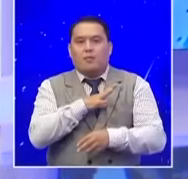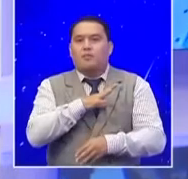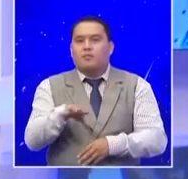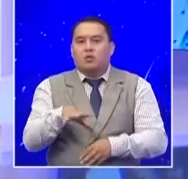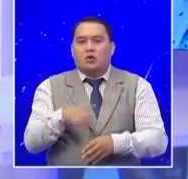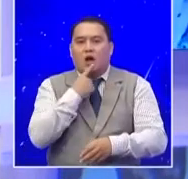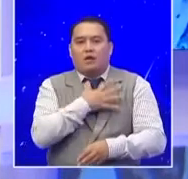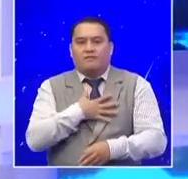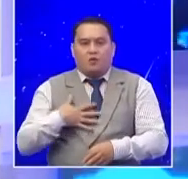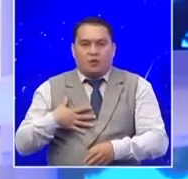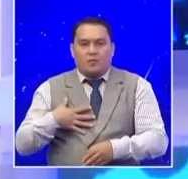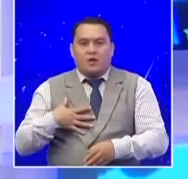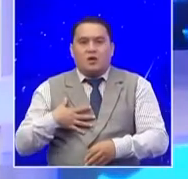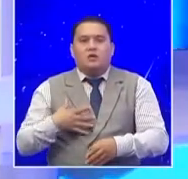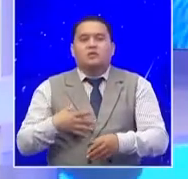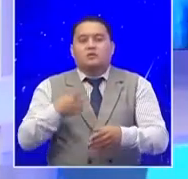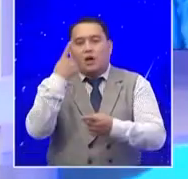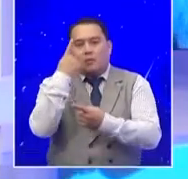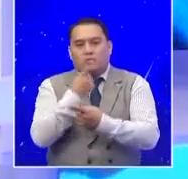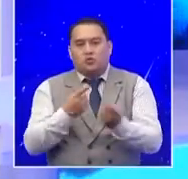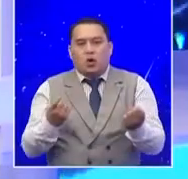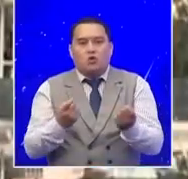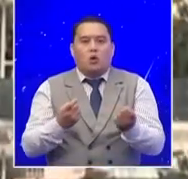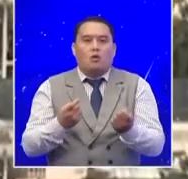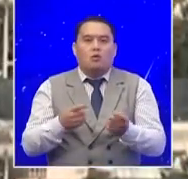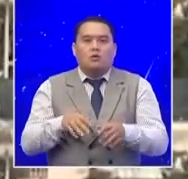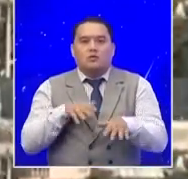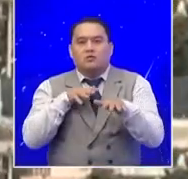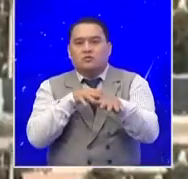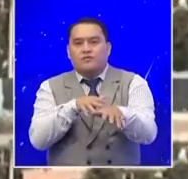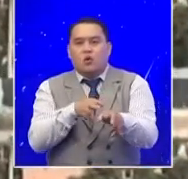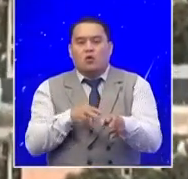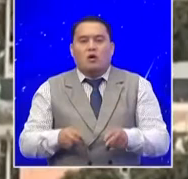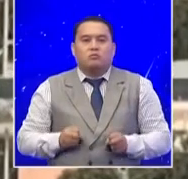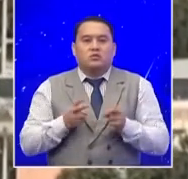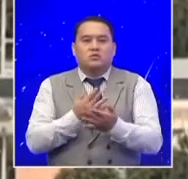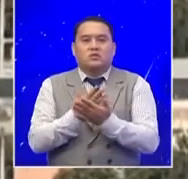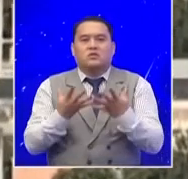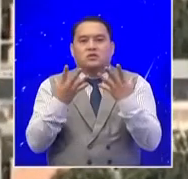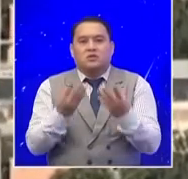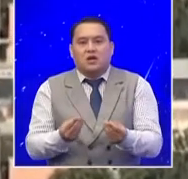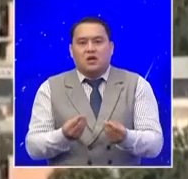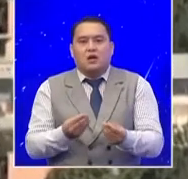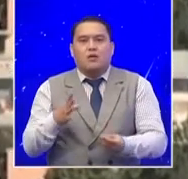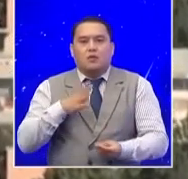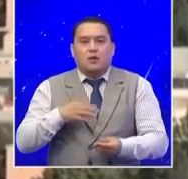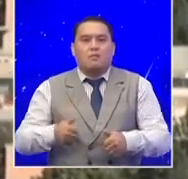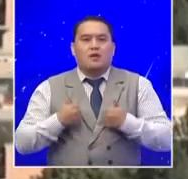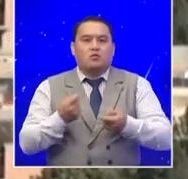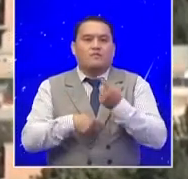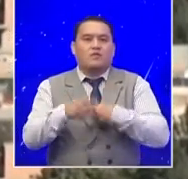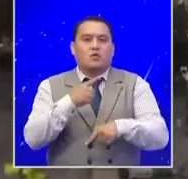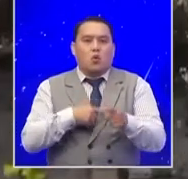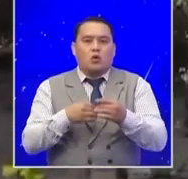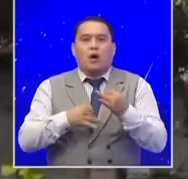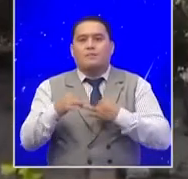сам вице-министр не получил серьезных повреждений. По сообщениям афганских СМИ, покушение совершено через несколько дней после того, как Салих попытался вернуться